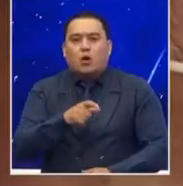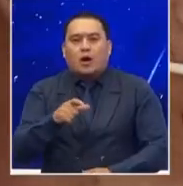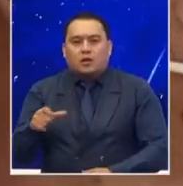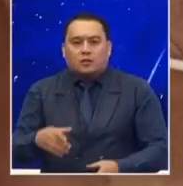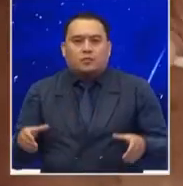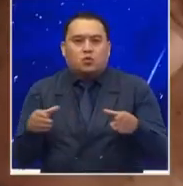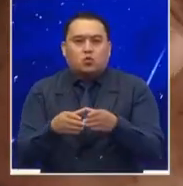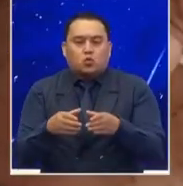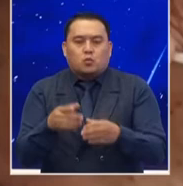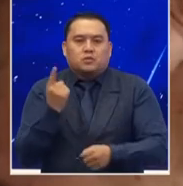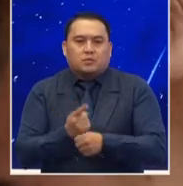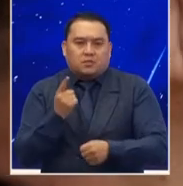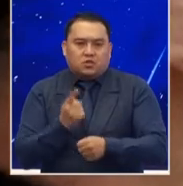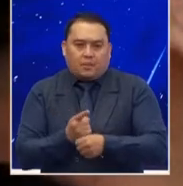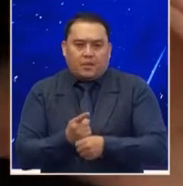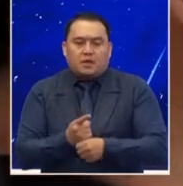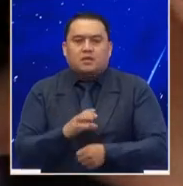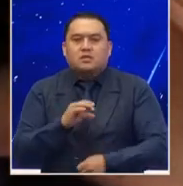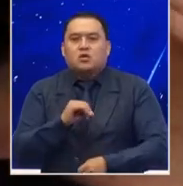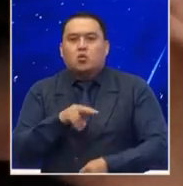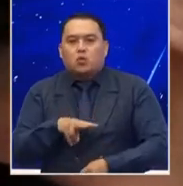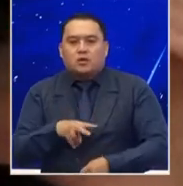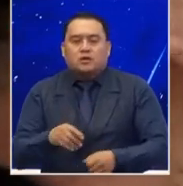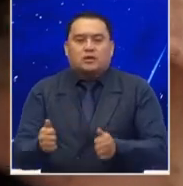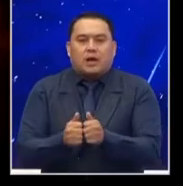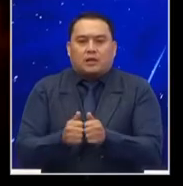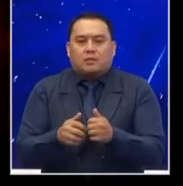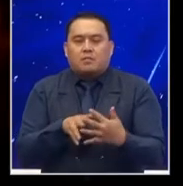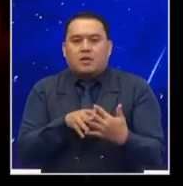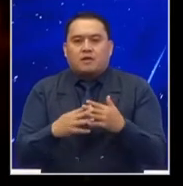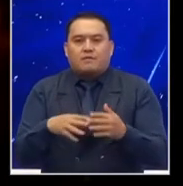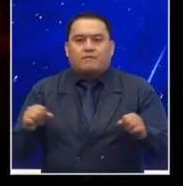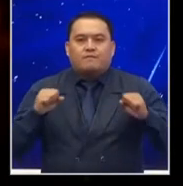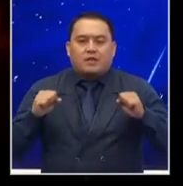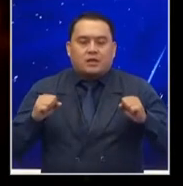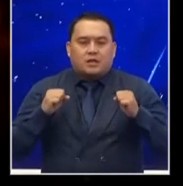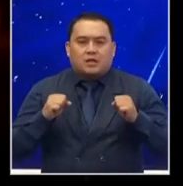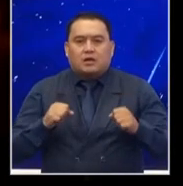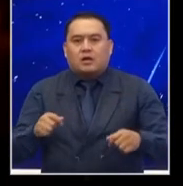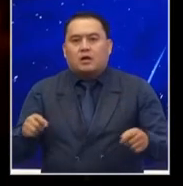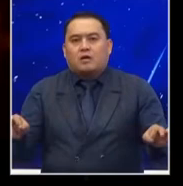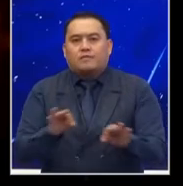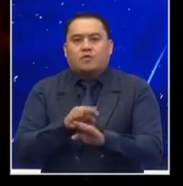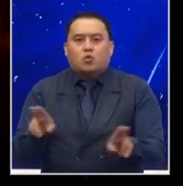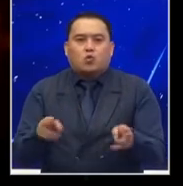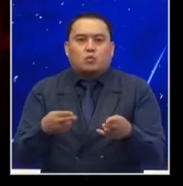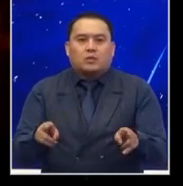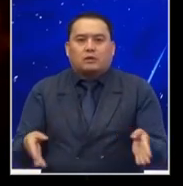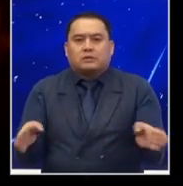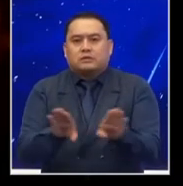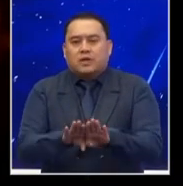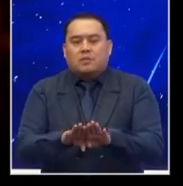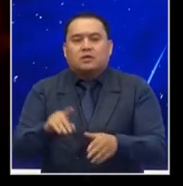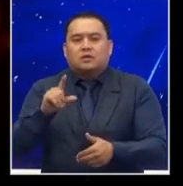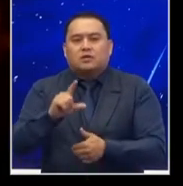топ болып жиналуына тыйым салынады. Сеул мен оның төңірегіндегі елді мекендерде фитнес орталықтар мен караоке клубтар жабылады. Ал діни